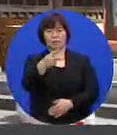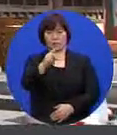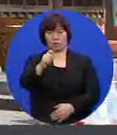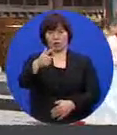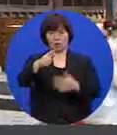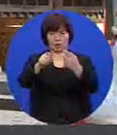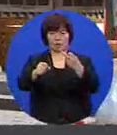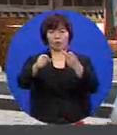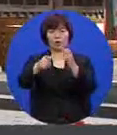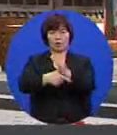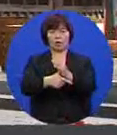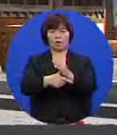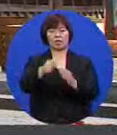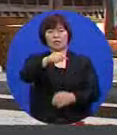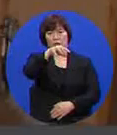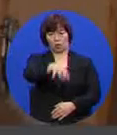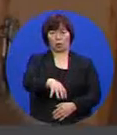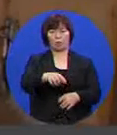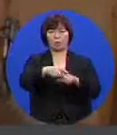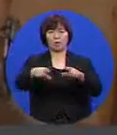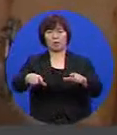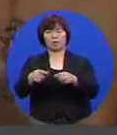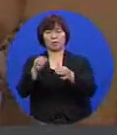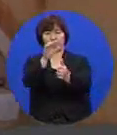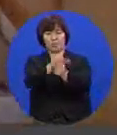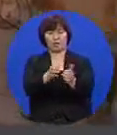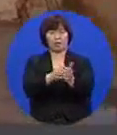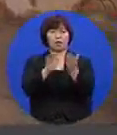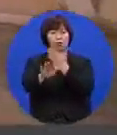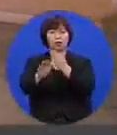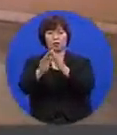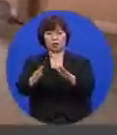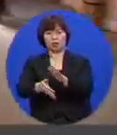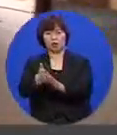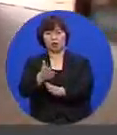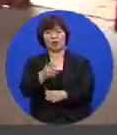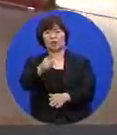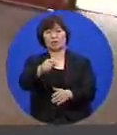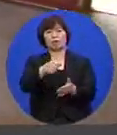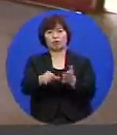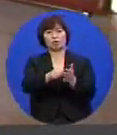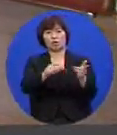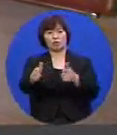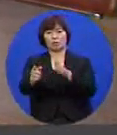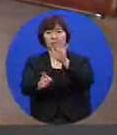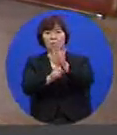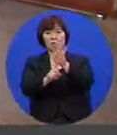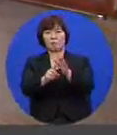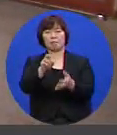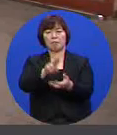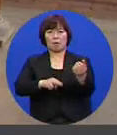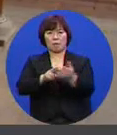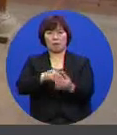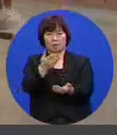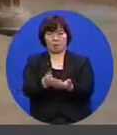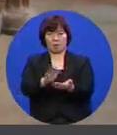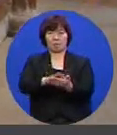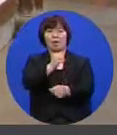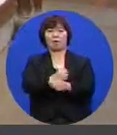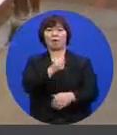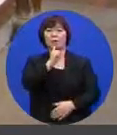2016년 12월 공예품 전시관의 민간 위탁이 끝나자 전주시는 수공예품을 전시 판매하는 공간으로 리모델링